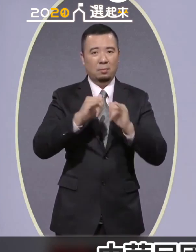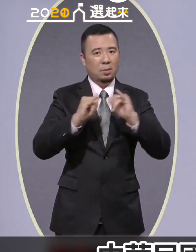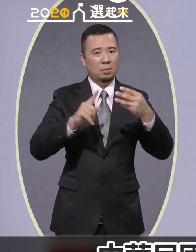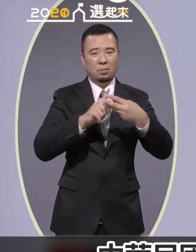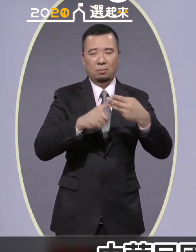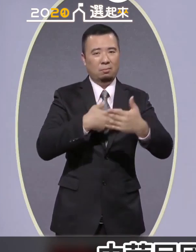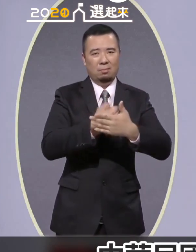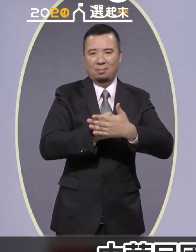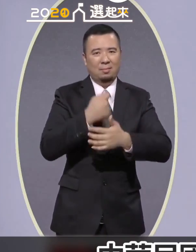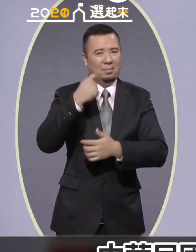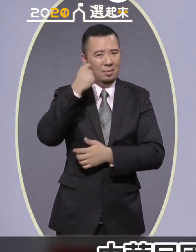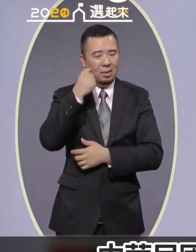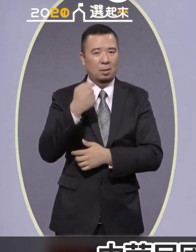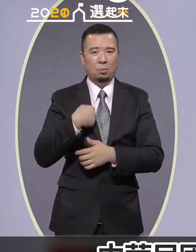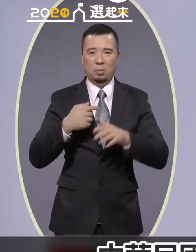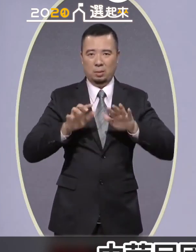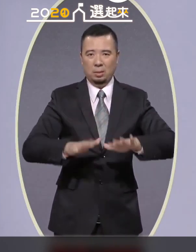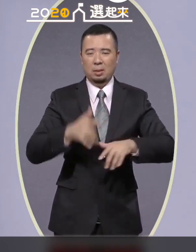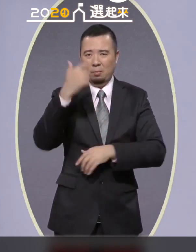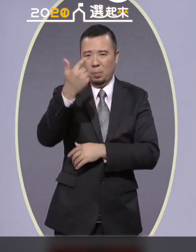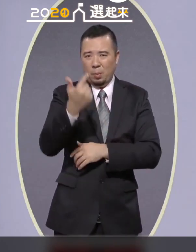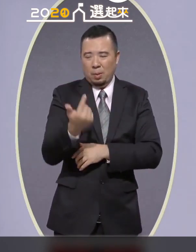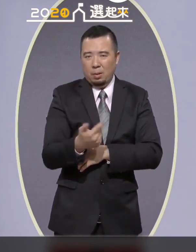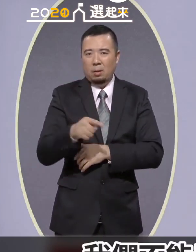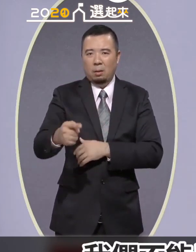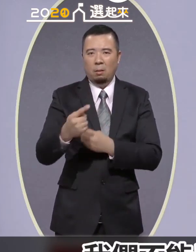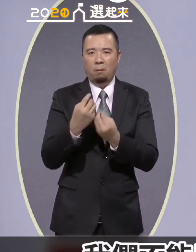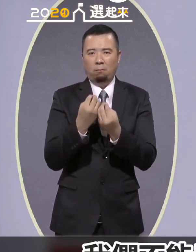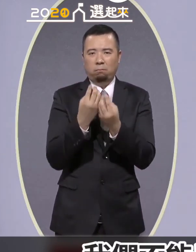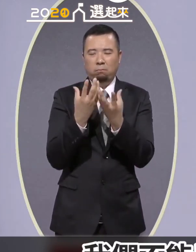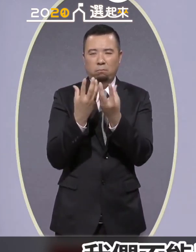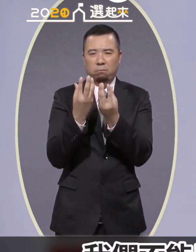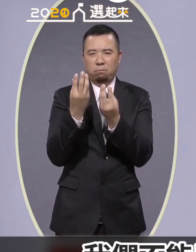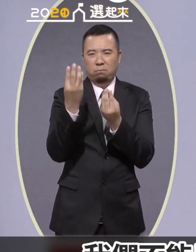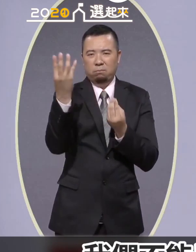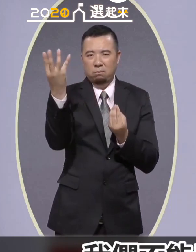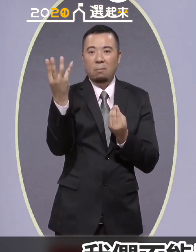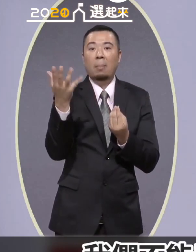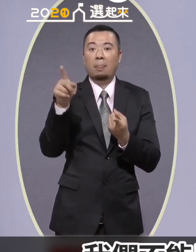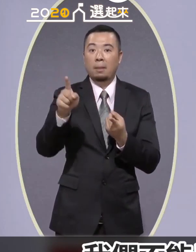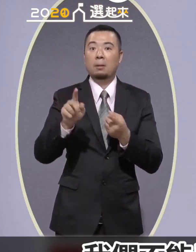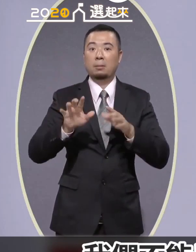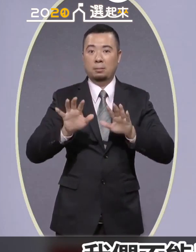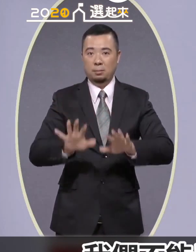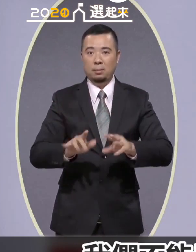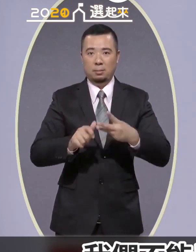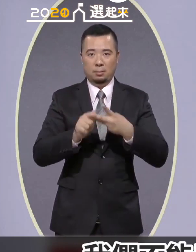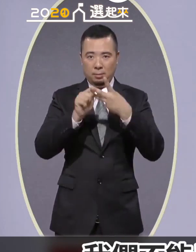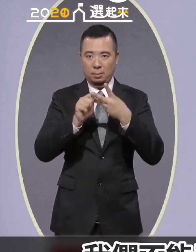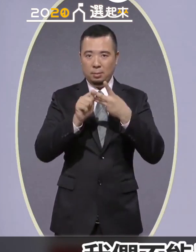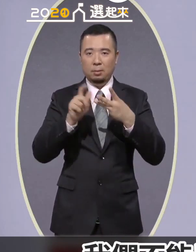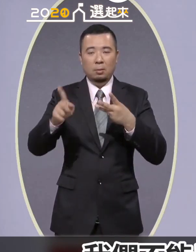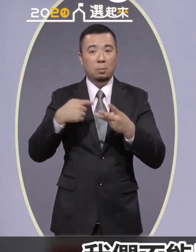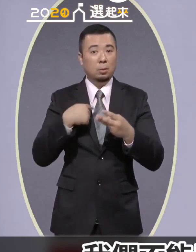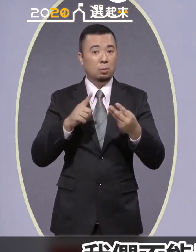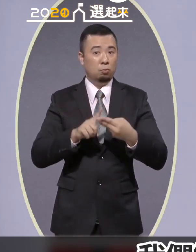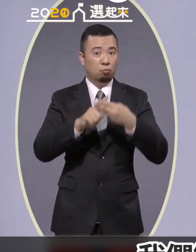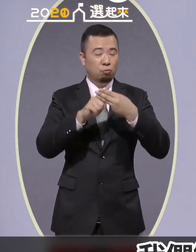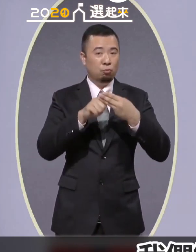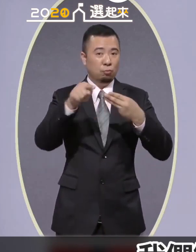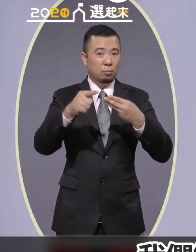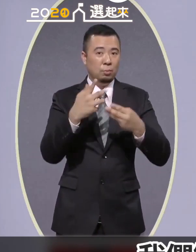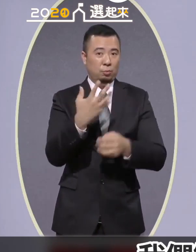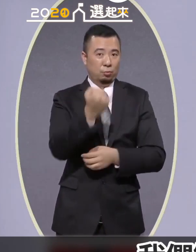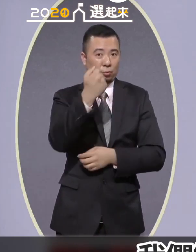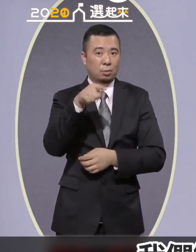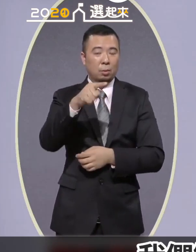程中正在被掏空。第三个认知是，我们不能以主权交换短期的经济利益。我们